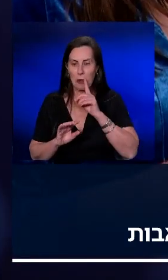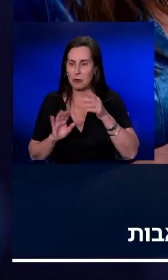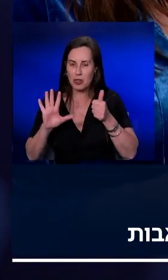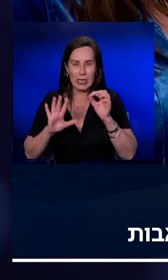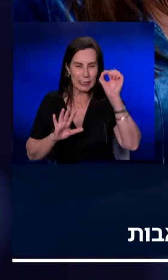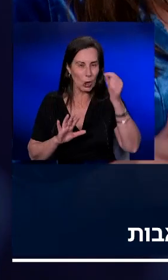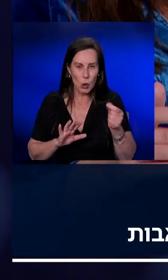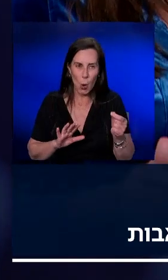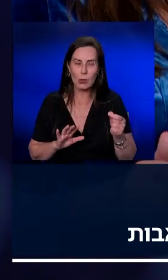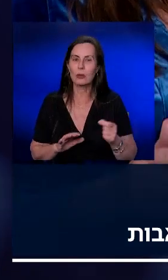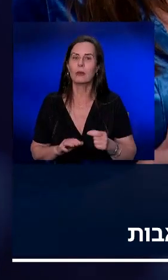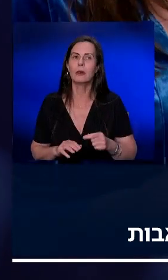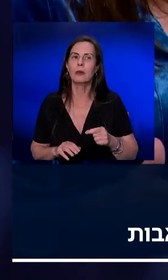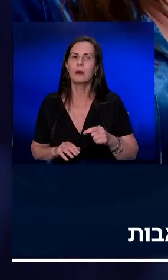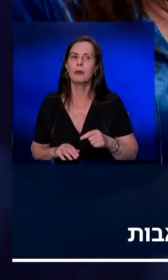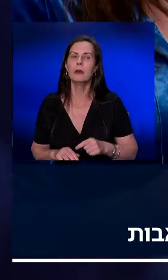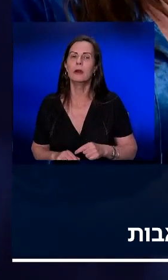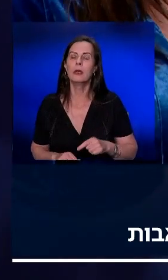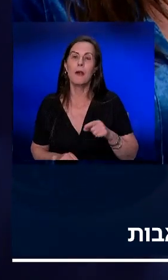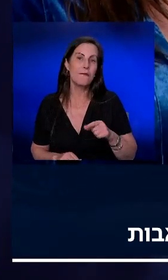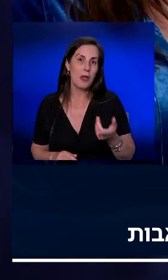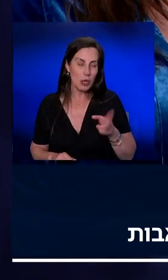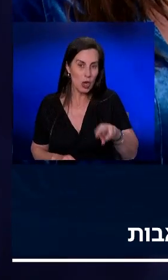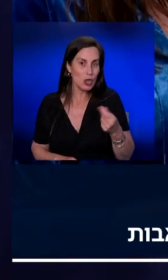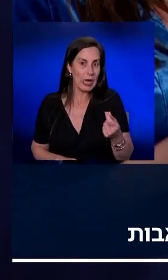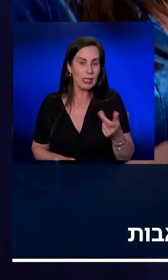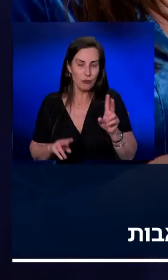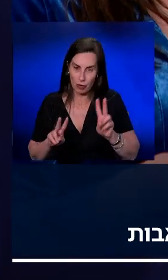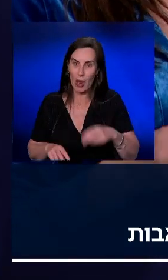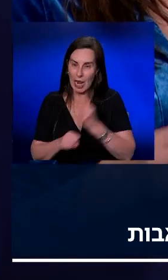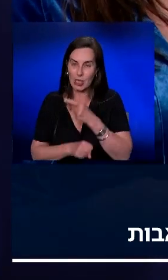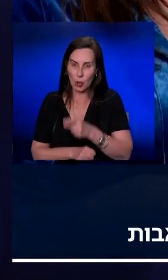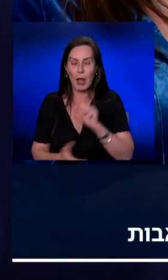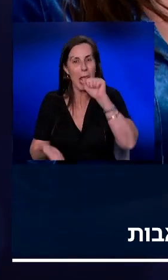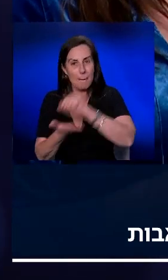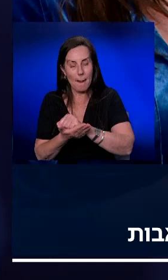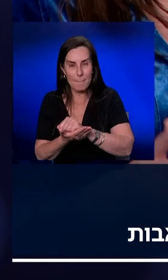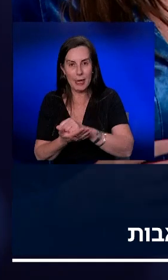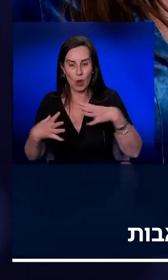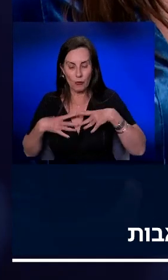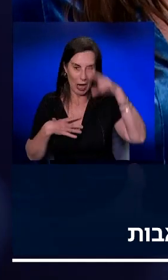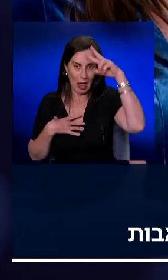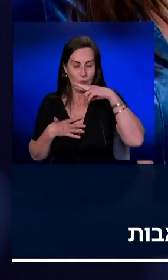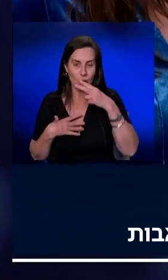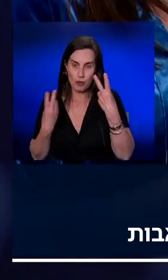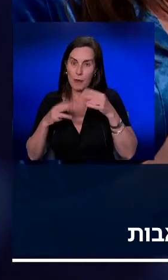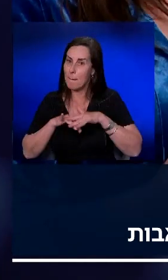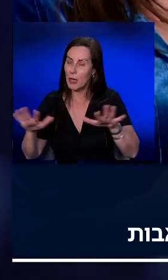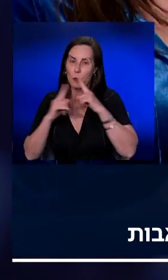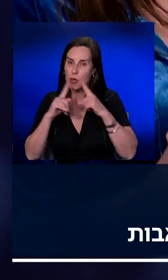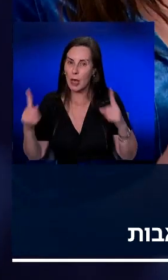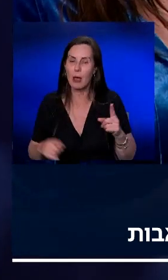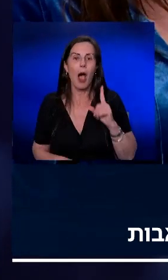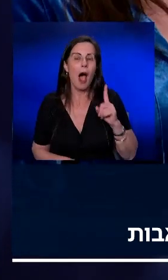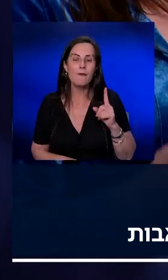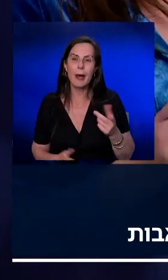0.6% בלבד, נכון לסוף אפריל, ולכאורה יש כסף שיאפשר לממן את האירוע הזה שיעלה מאות מיליוני שקלים בשנה, אלא